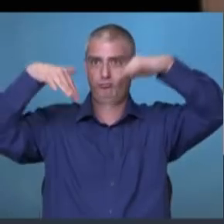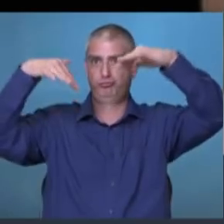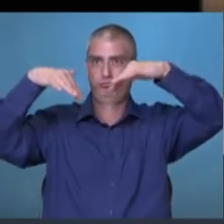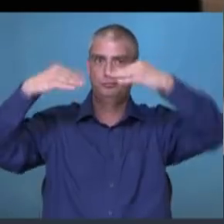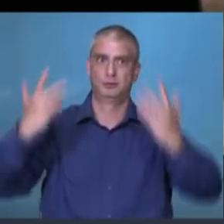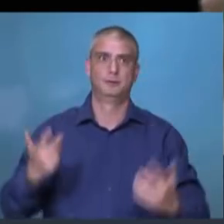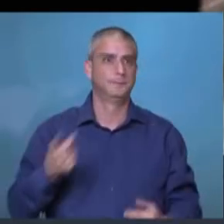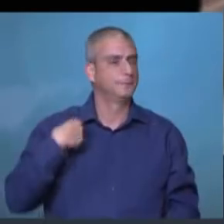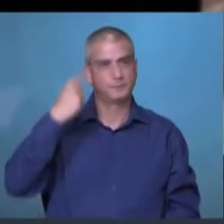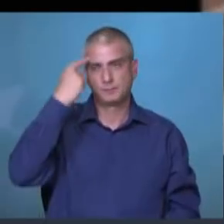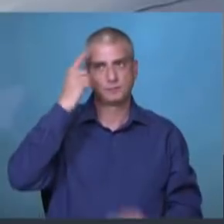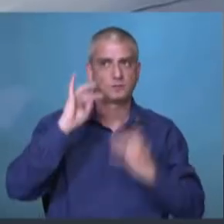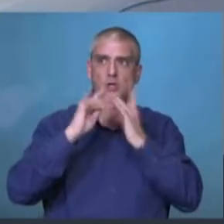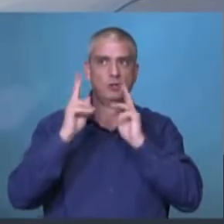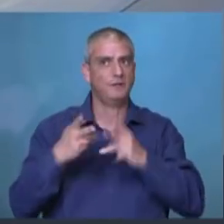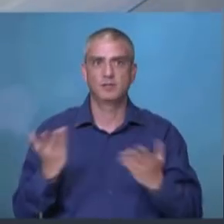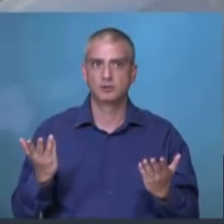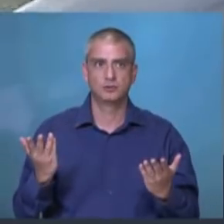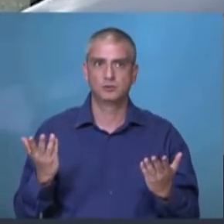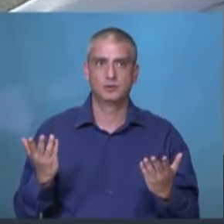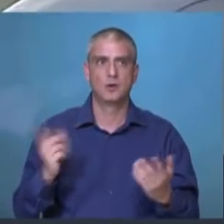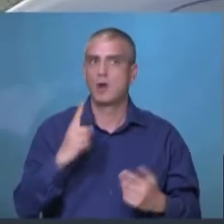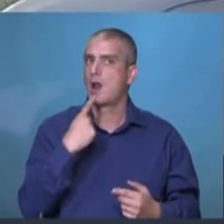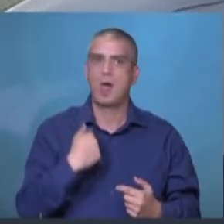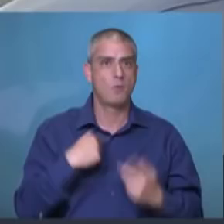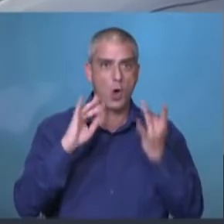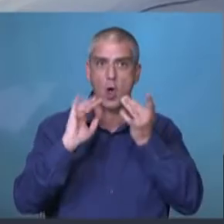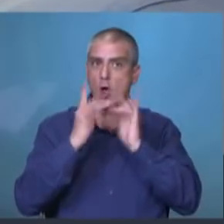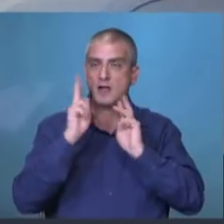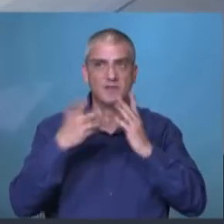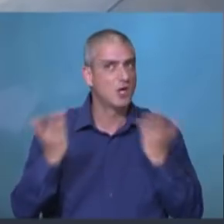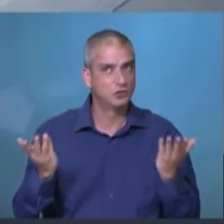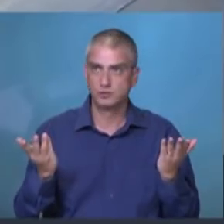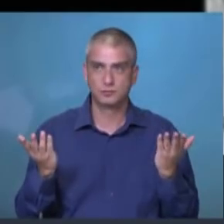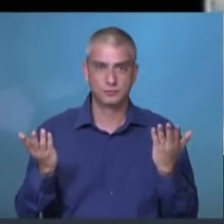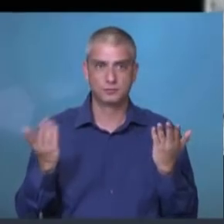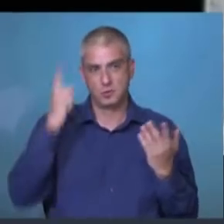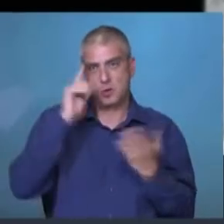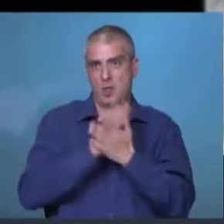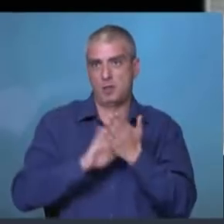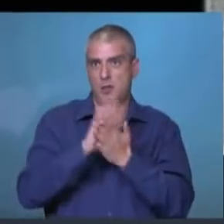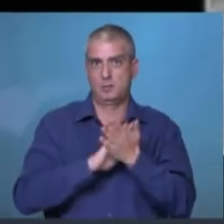לא חשבתי שיש אויב. לא אמרו לי שיש אויב. לא ידעתי.